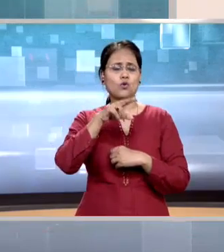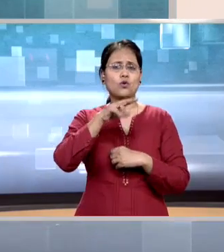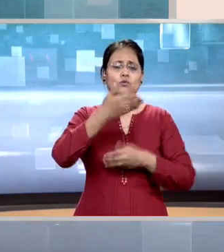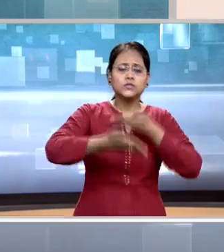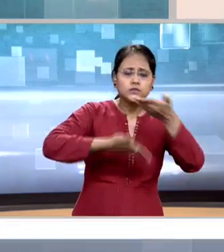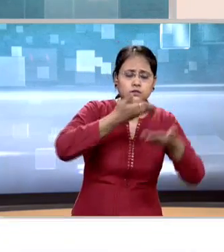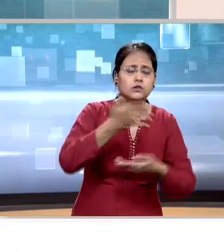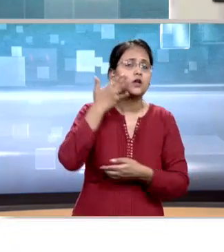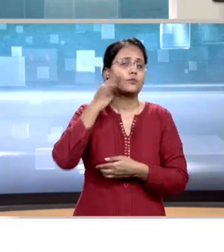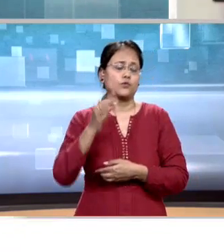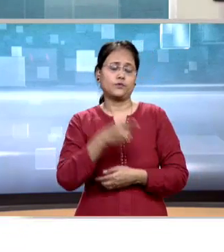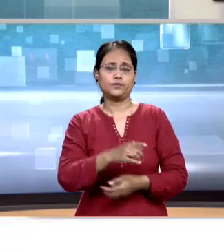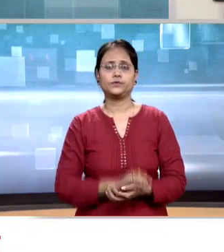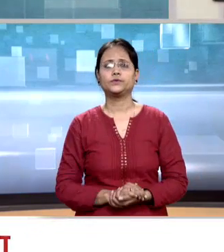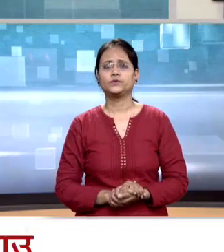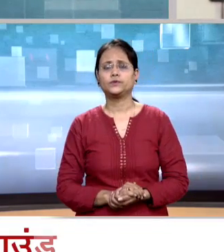देना आवश्यक पड़ता है।